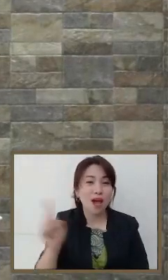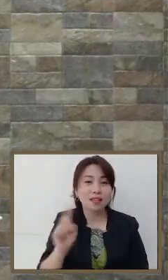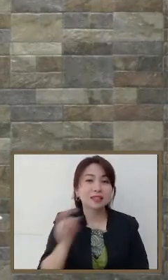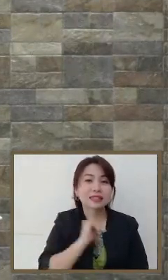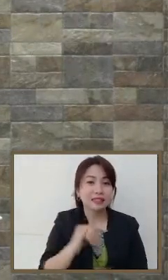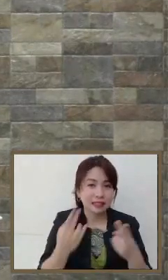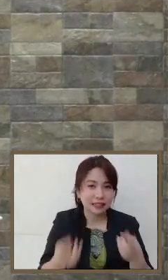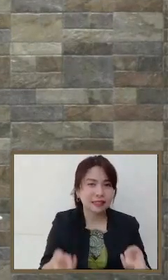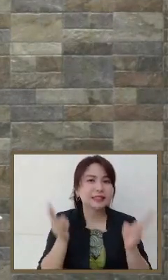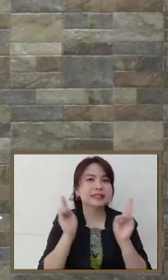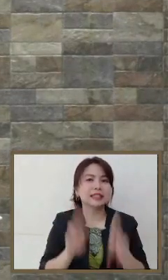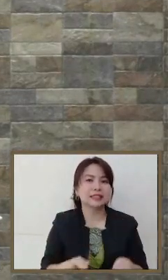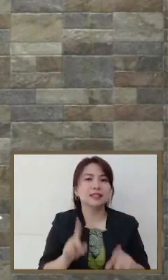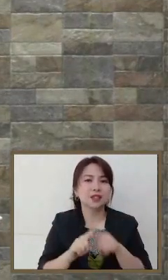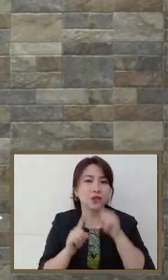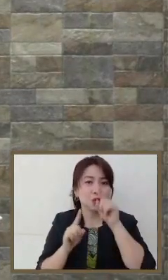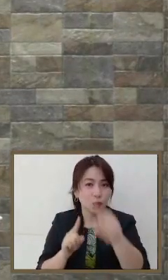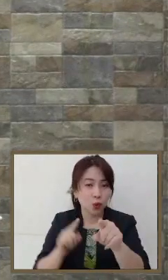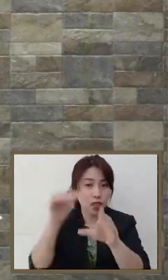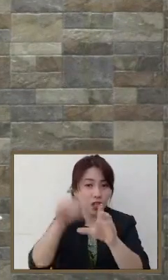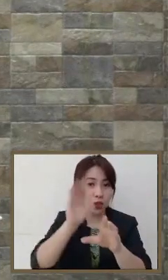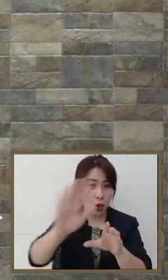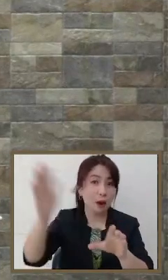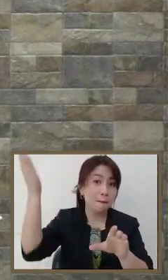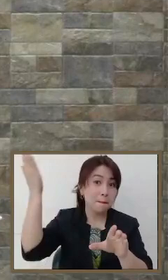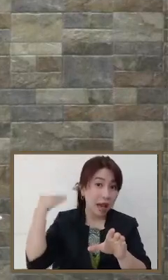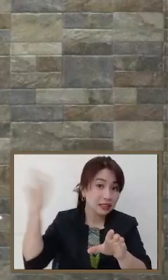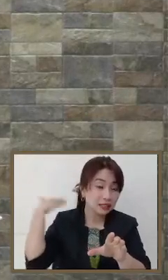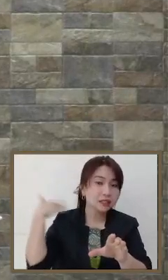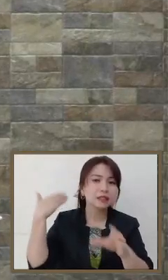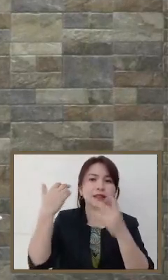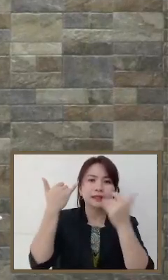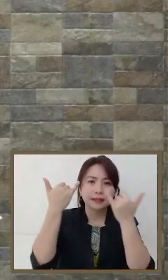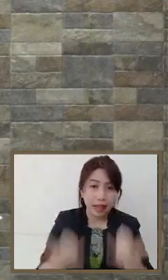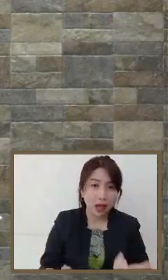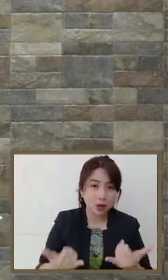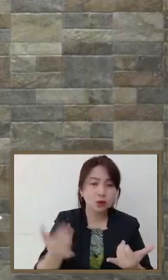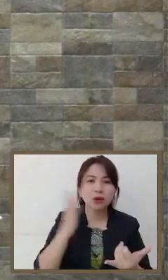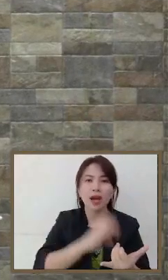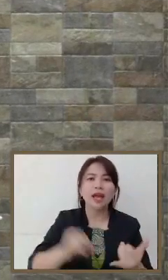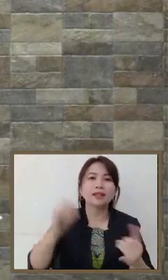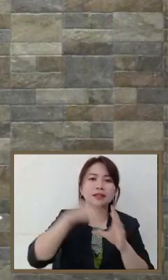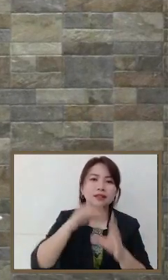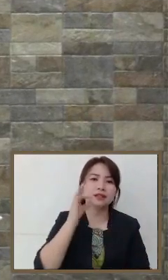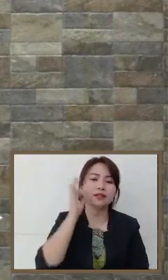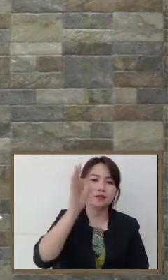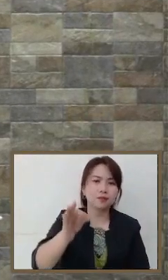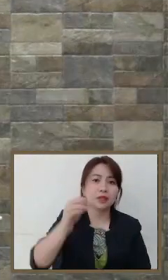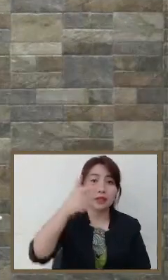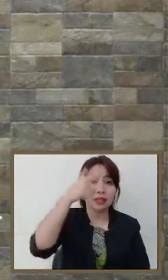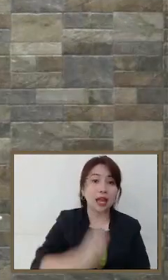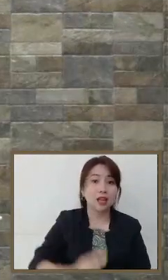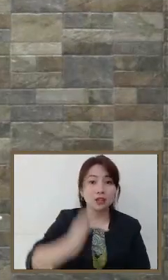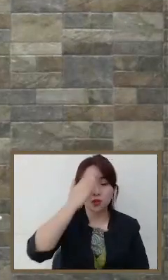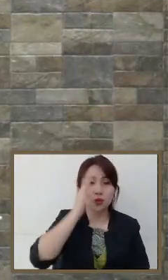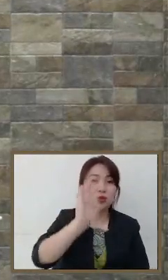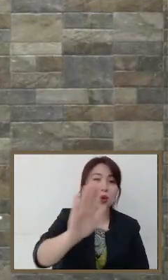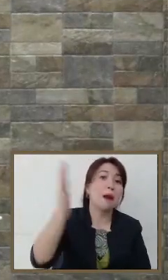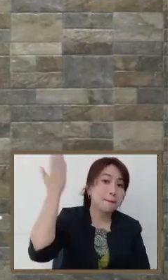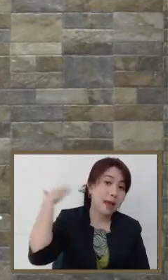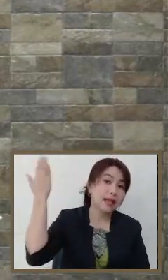iyo sa nakaraan mo sa presente at maging sa future He knows your past your present